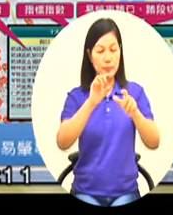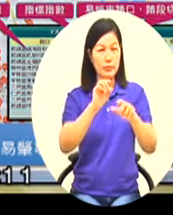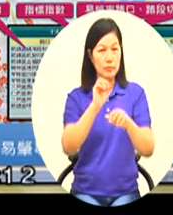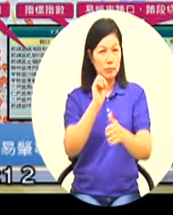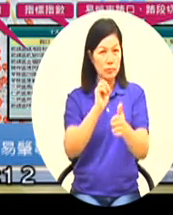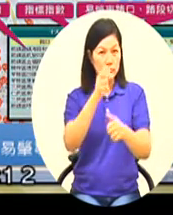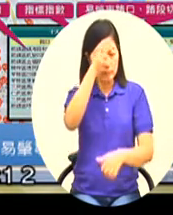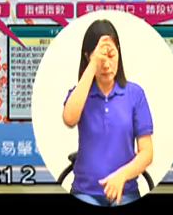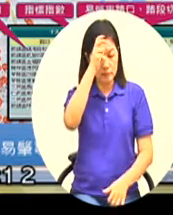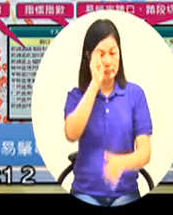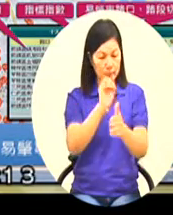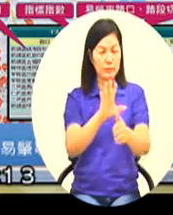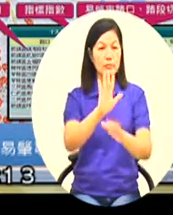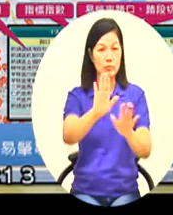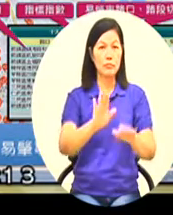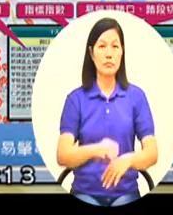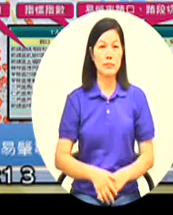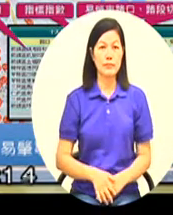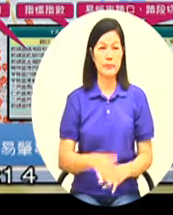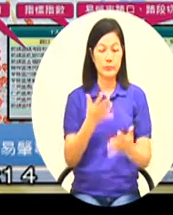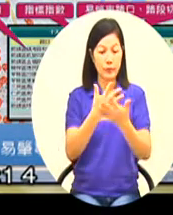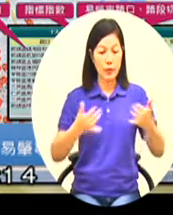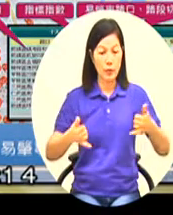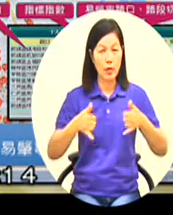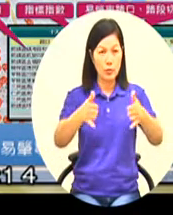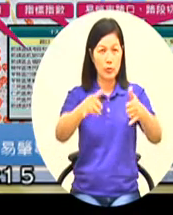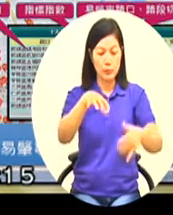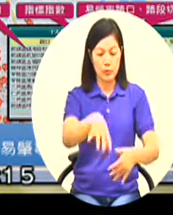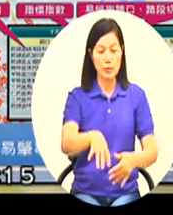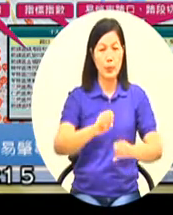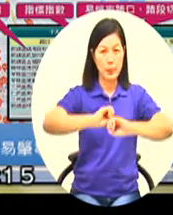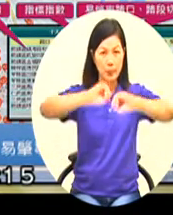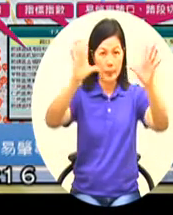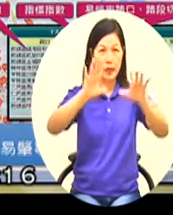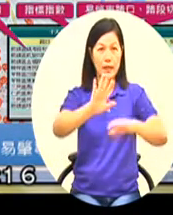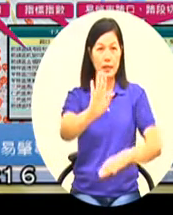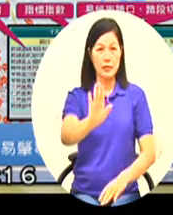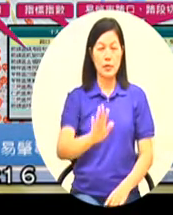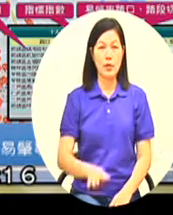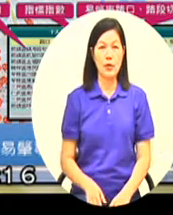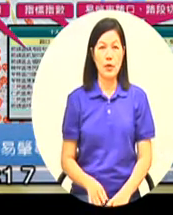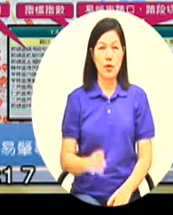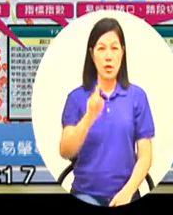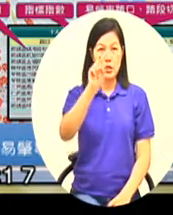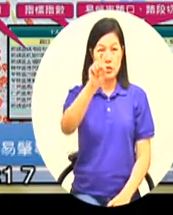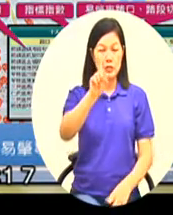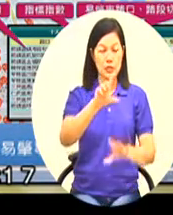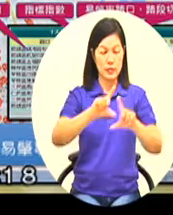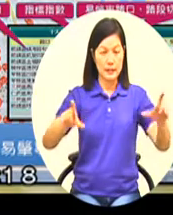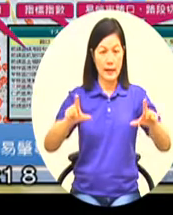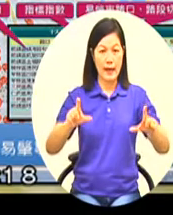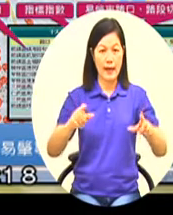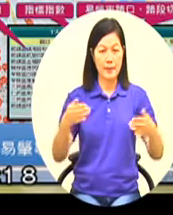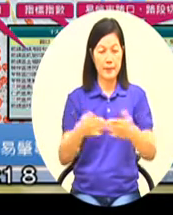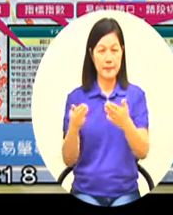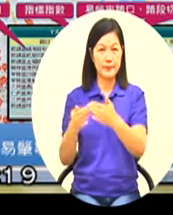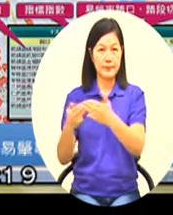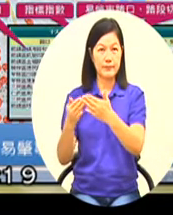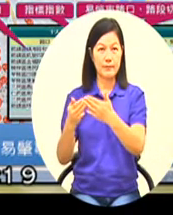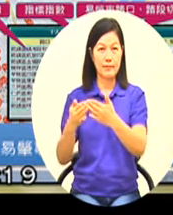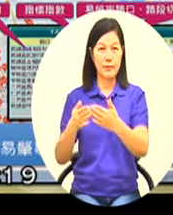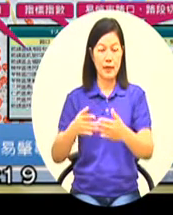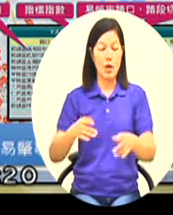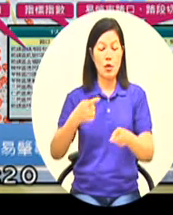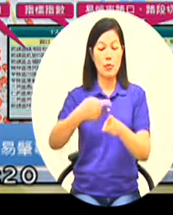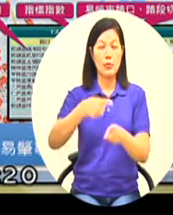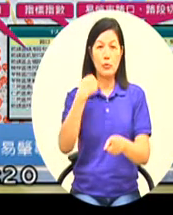一个全球资讯网公布啊，有所谓的十大易肇事路口，那这个用